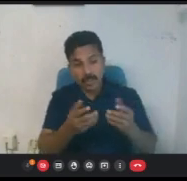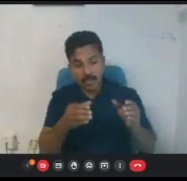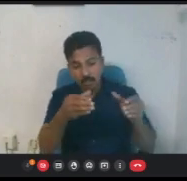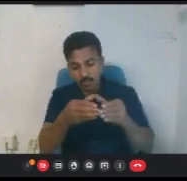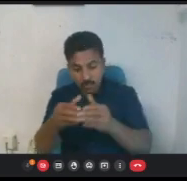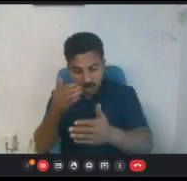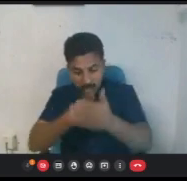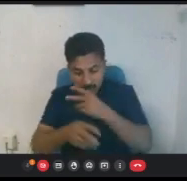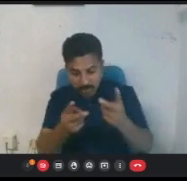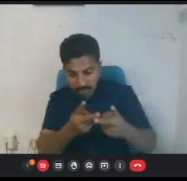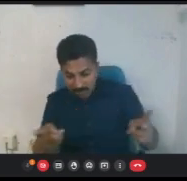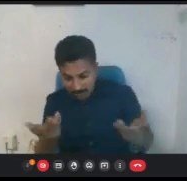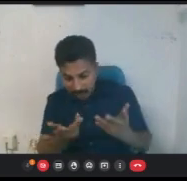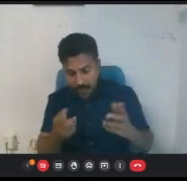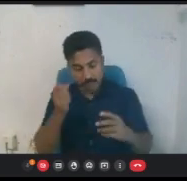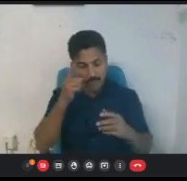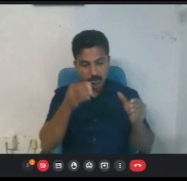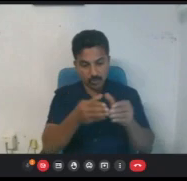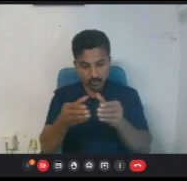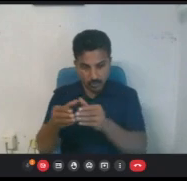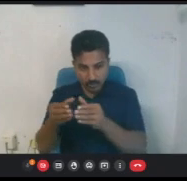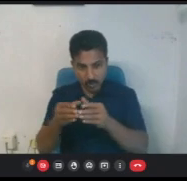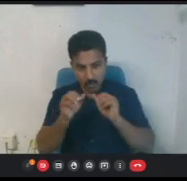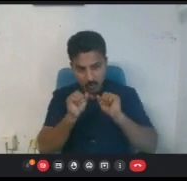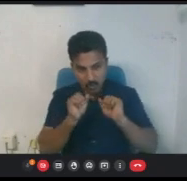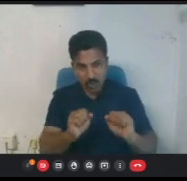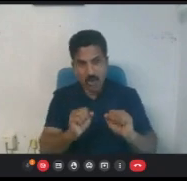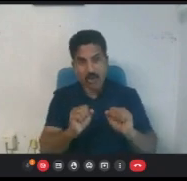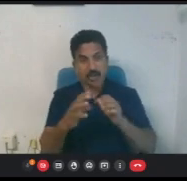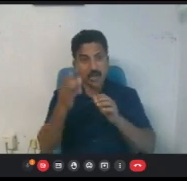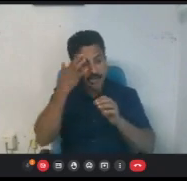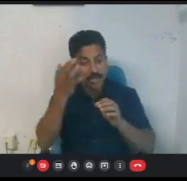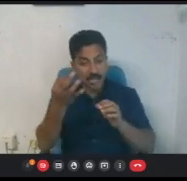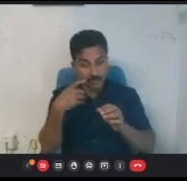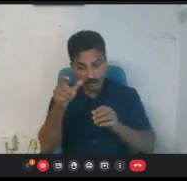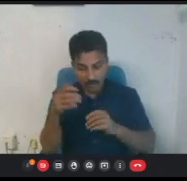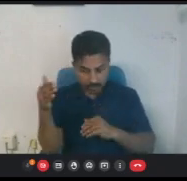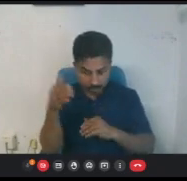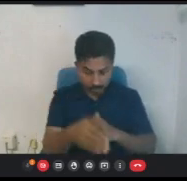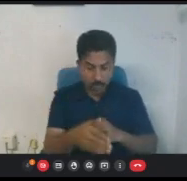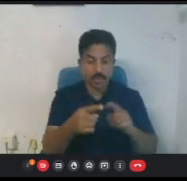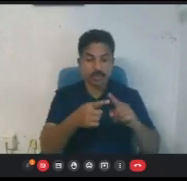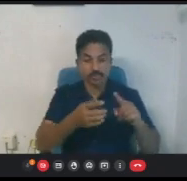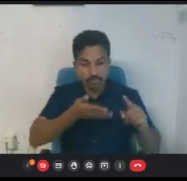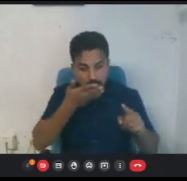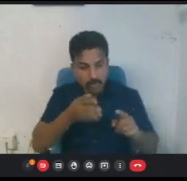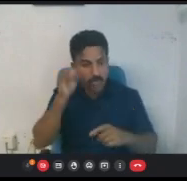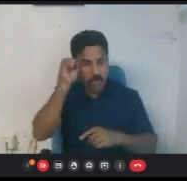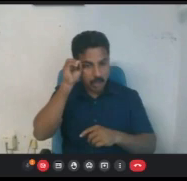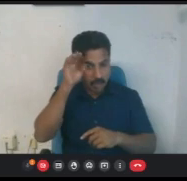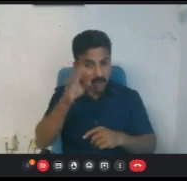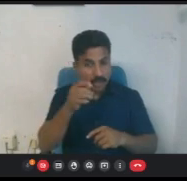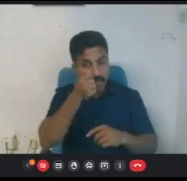കഴിയും, ആ ഓരോ കാറ്റഗറിയെ ആ കാറ്റഗറിയിൽപ്പെട്ട ആ മേഖലയിലെ എക്സ്പെർട്സുകളെ പങ്കെടുപ്പിച്ചുകൊണ്ട് പേരൻസിന്